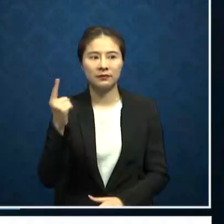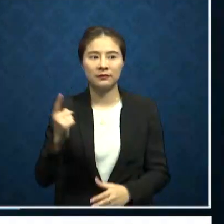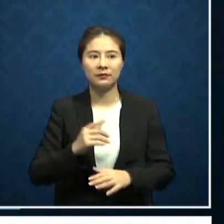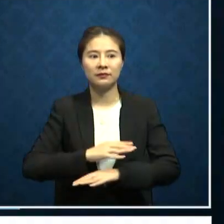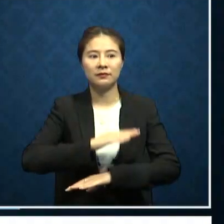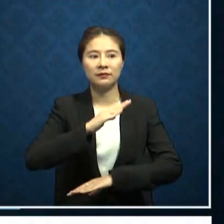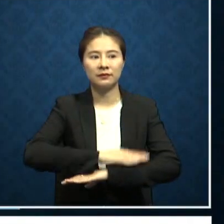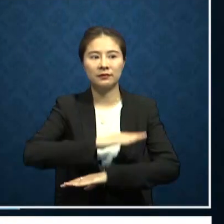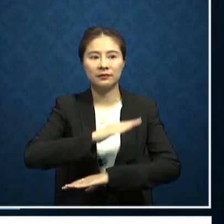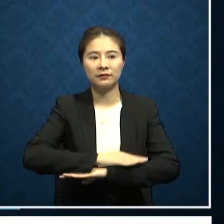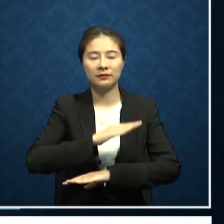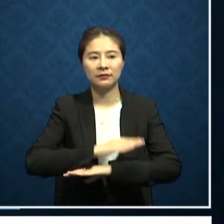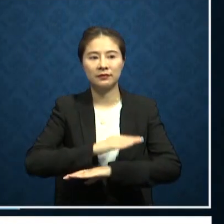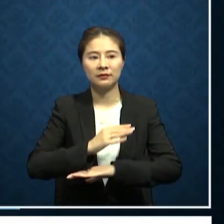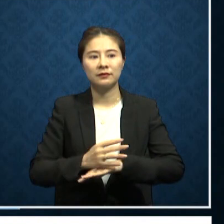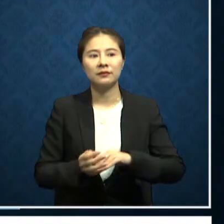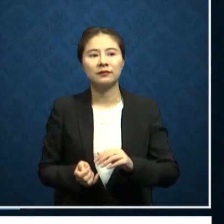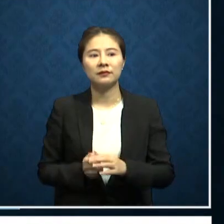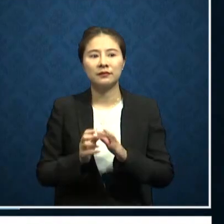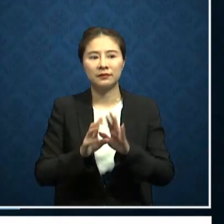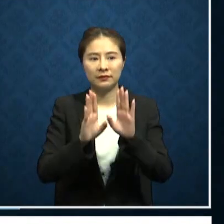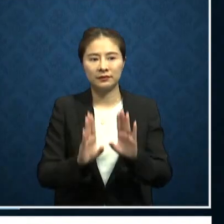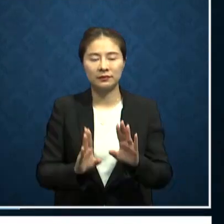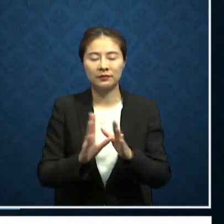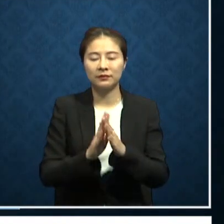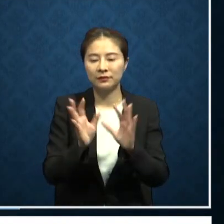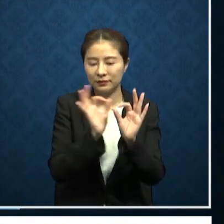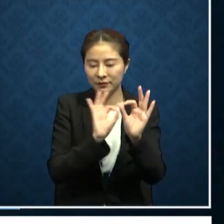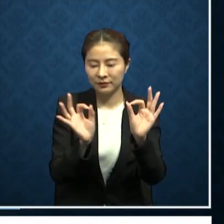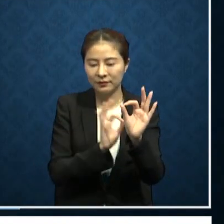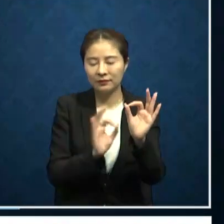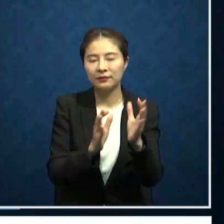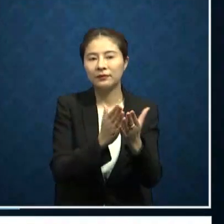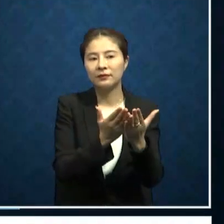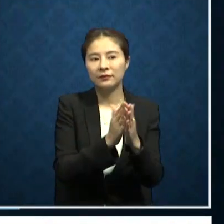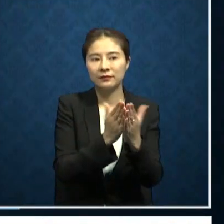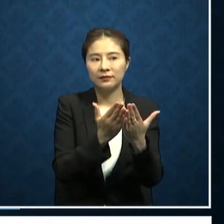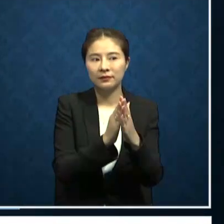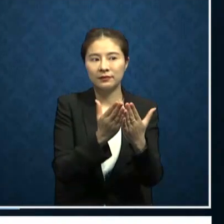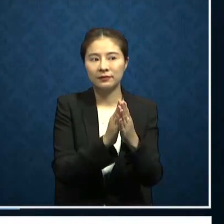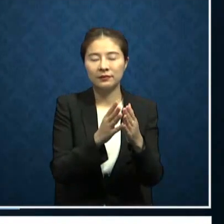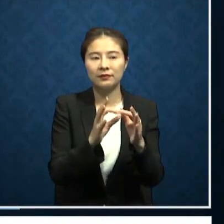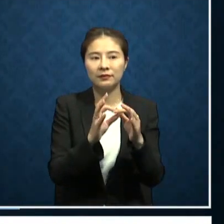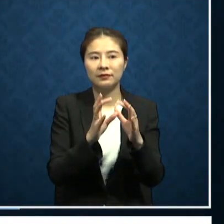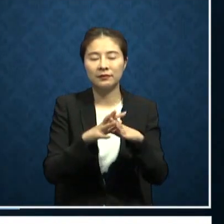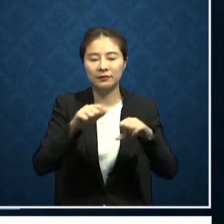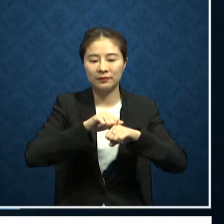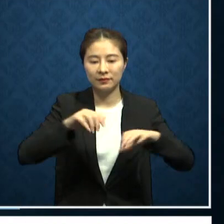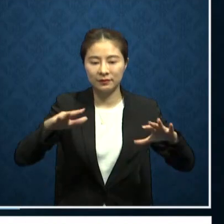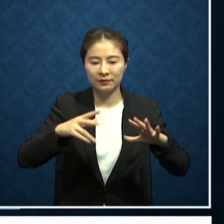เป็นอุตสาหกรรมที่ถ่ายทอดความคิดสร้างสรรค์ในรูปแบบข้อความตัวอักษรหนังสือแล้วก็เอ่อสื่อสิงพิมพ์ออนไลน์นะ